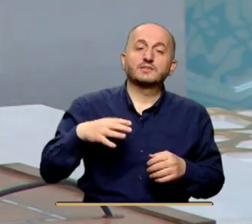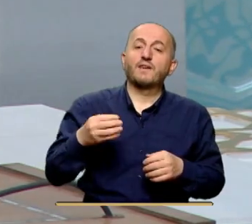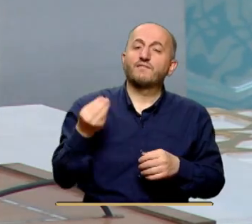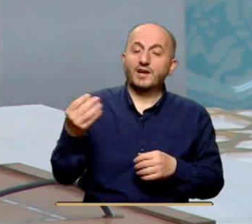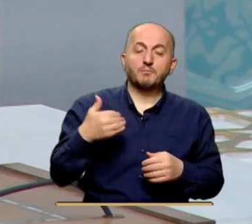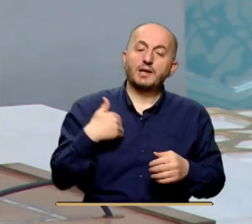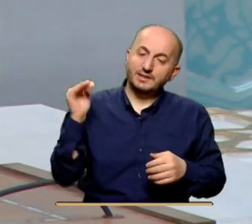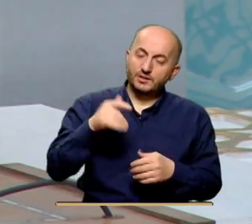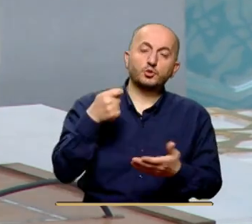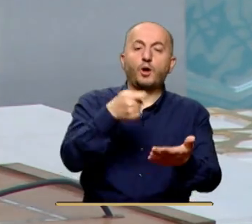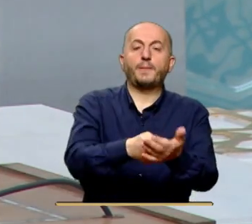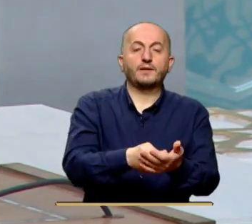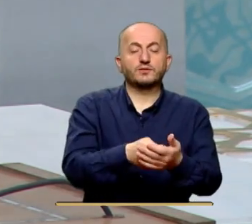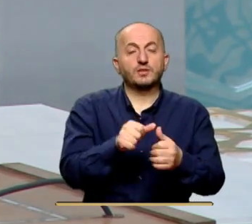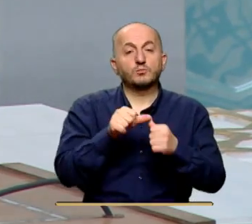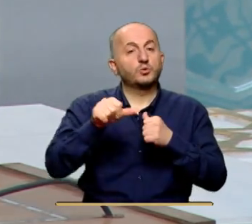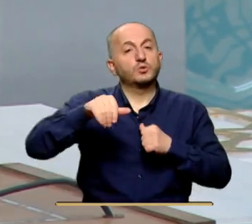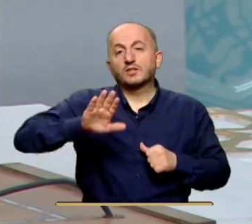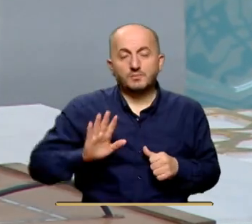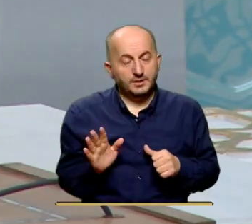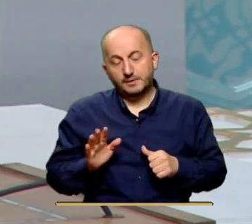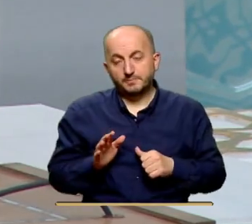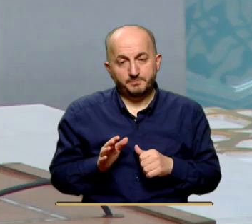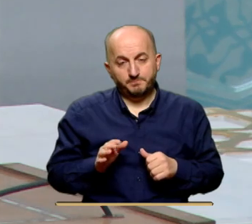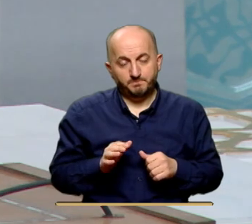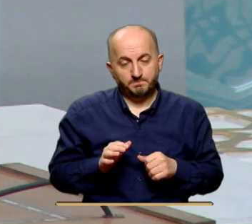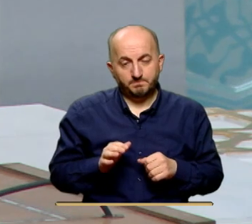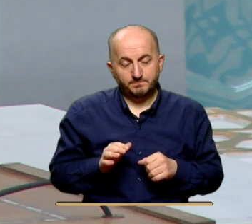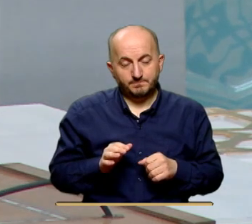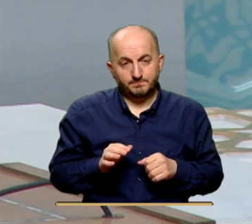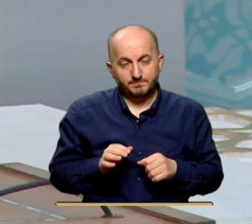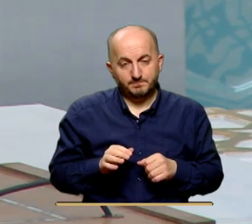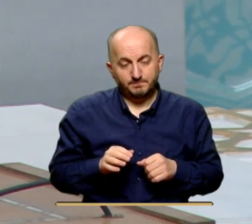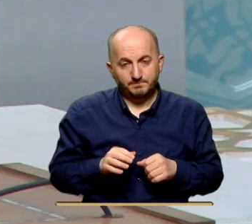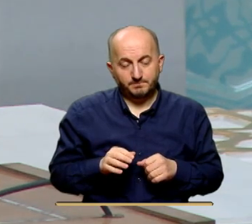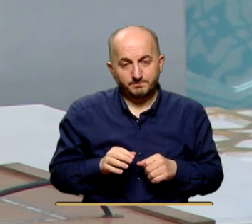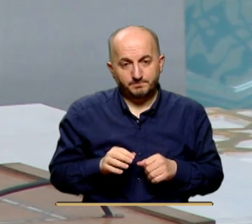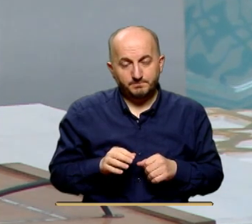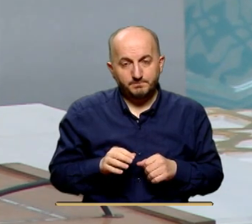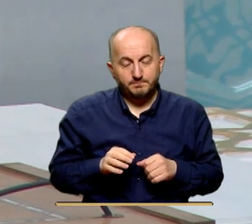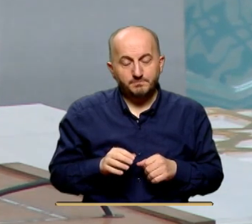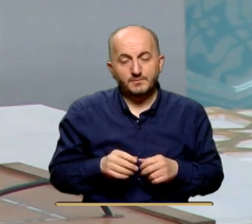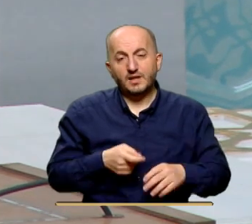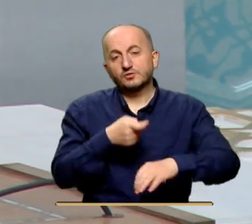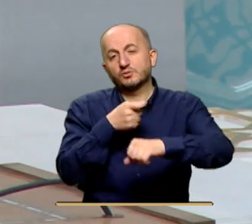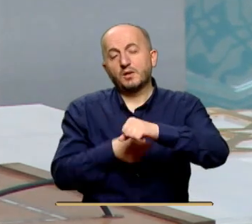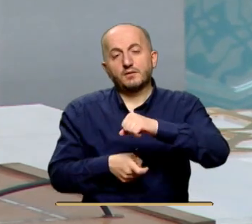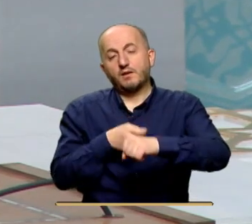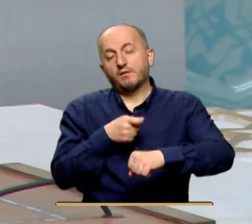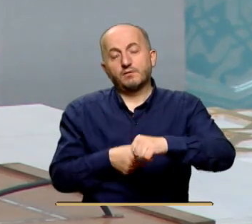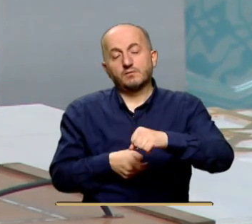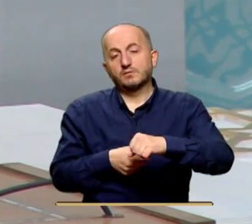ödeyeceğim. Uzatmayayım, vaktim çok dar. Tabii cephede